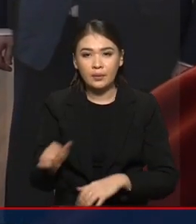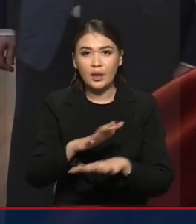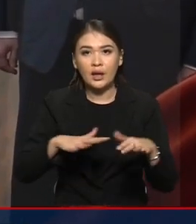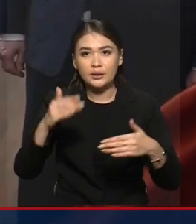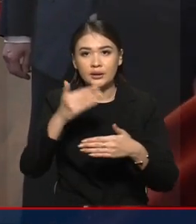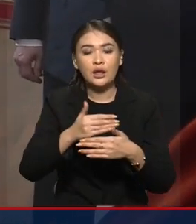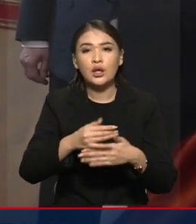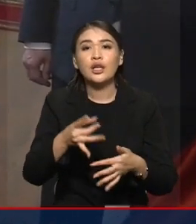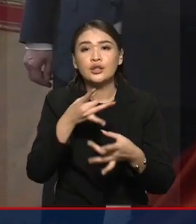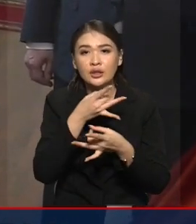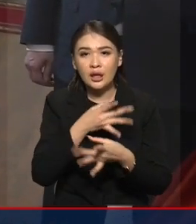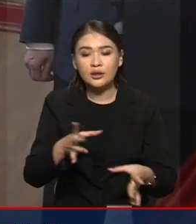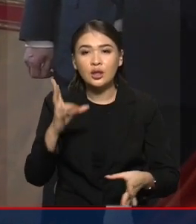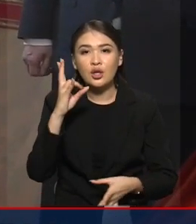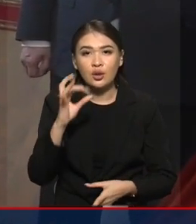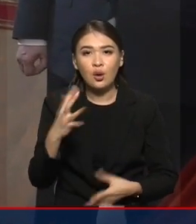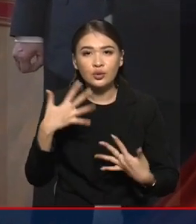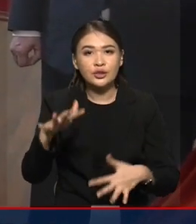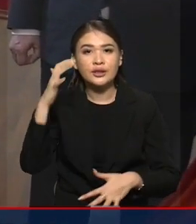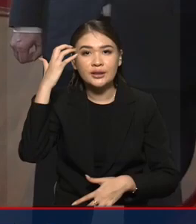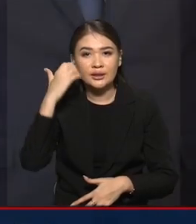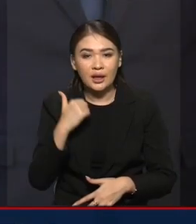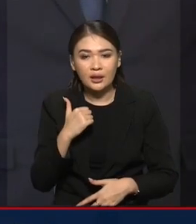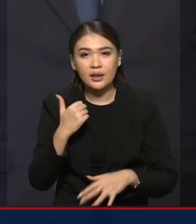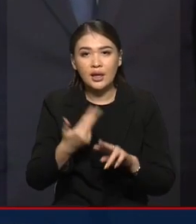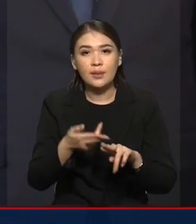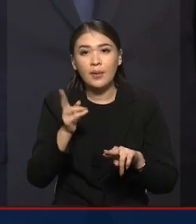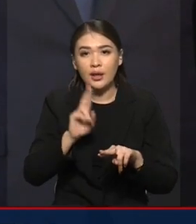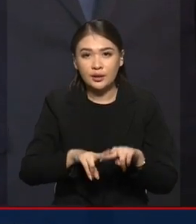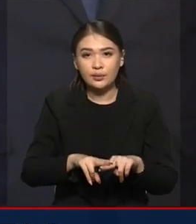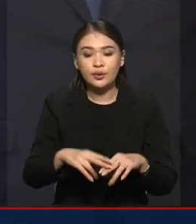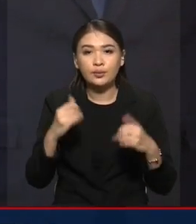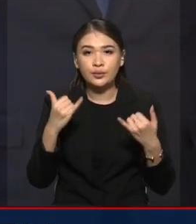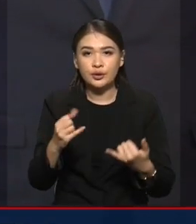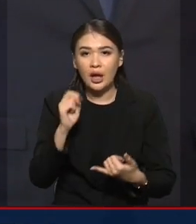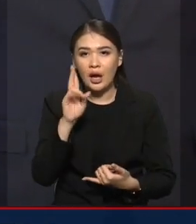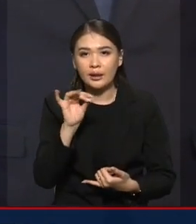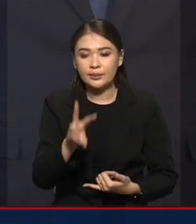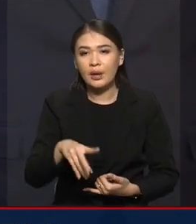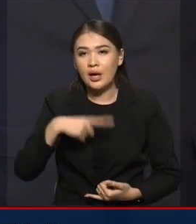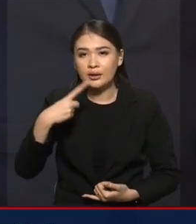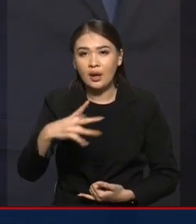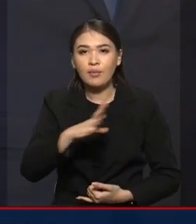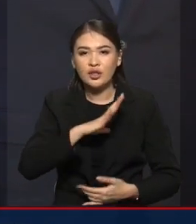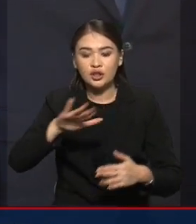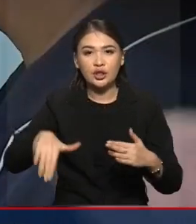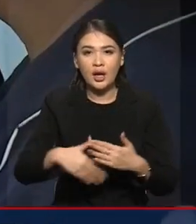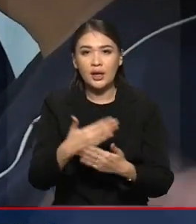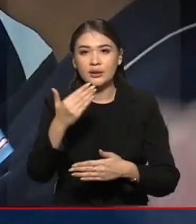жалпы жақсы. Бірақ кішкене тозған екен. Сондықтан мен бүгін әкімге айттым, жаңа театрды салу керек